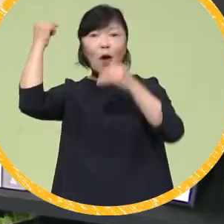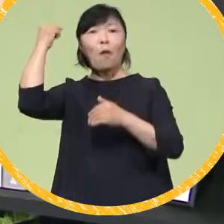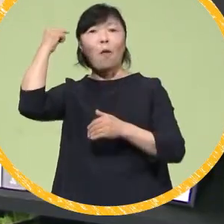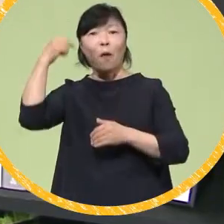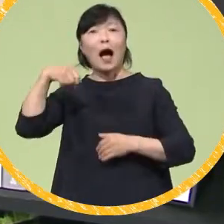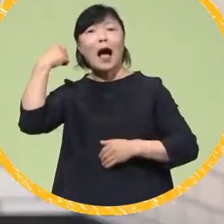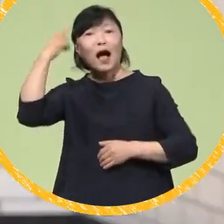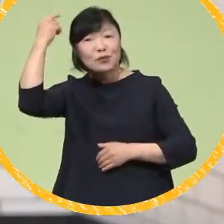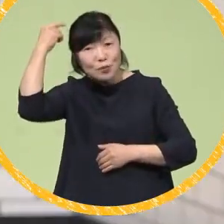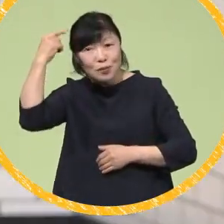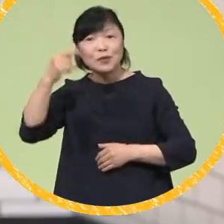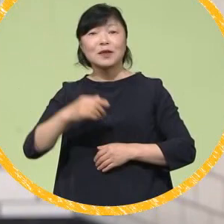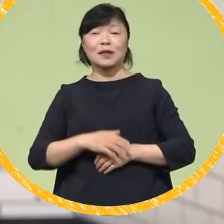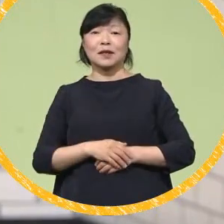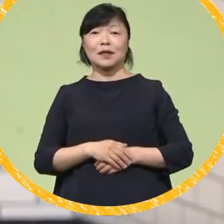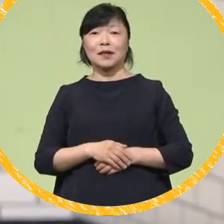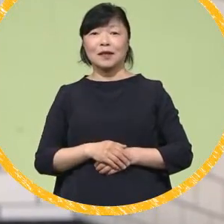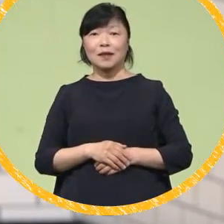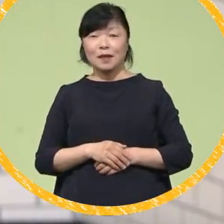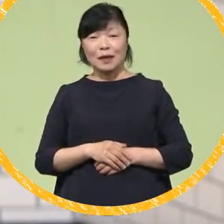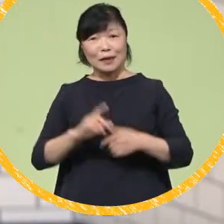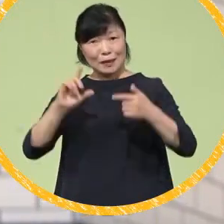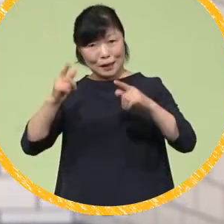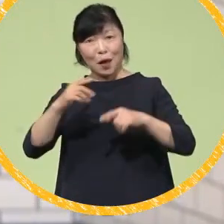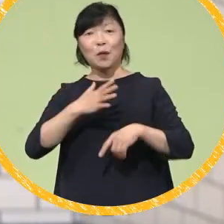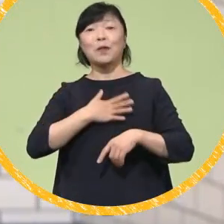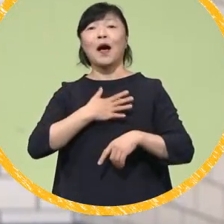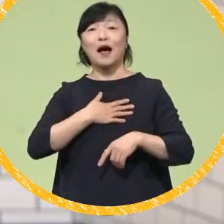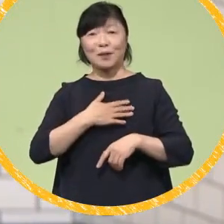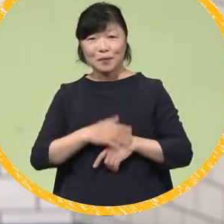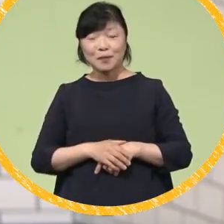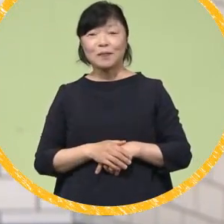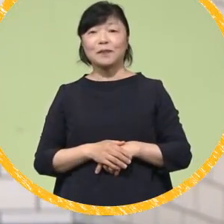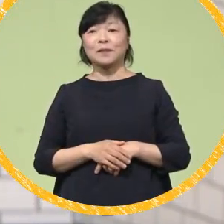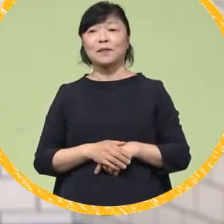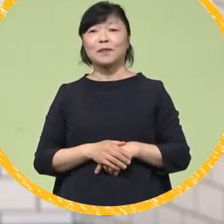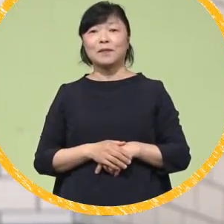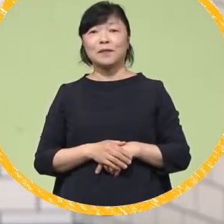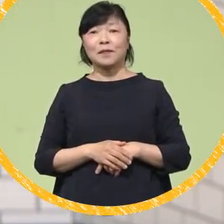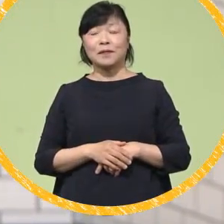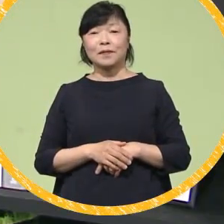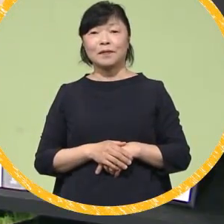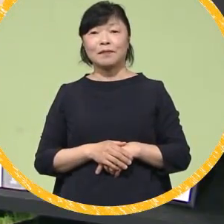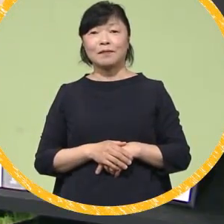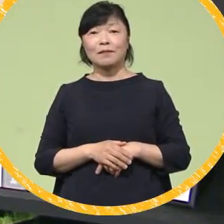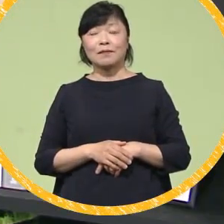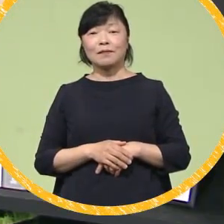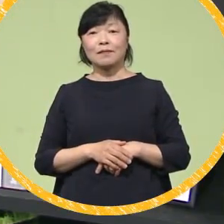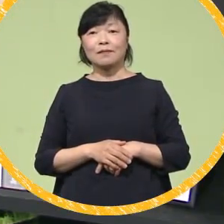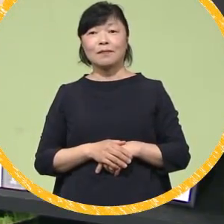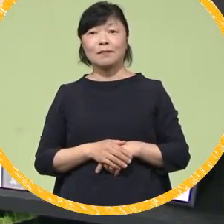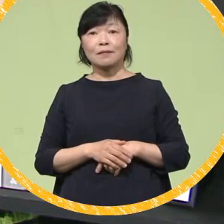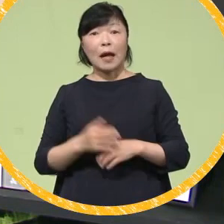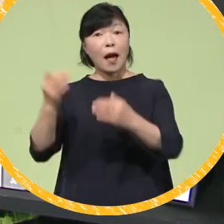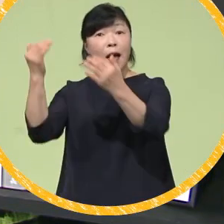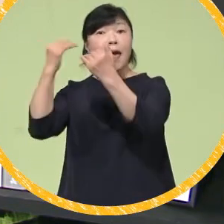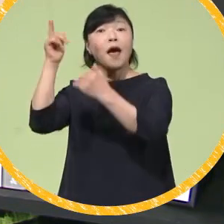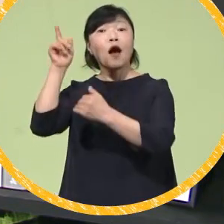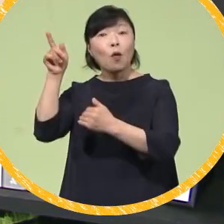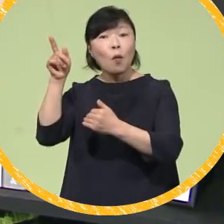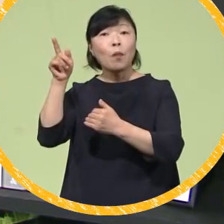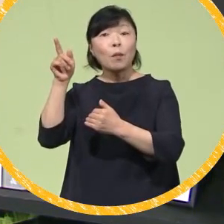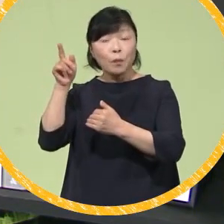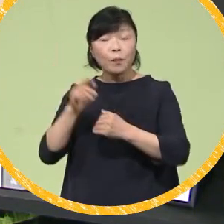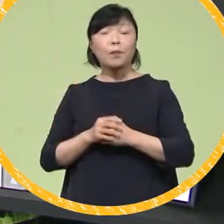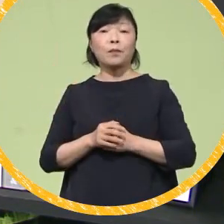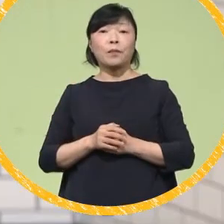入 ってきそうですもんね。 そうです、違うでしょうね。 日を守らんとダメですね、 はい、やっぱ男性もね、はい、いいです ね。エアコンも使われると思う